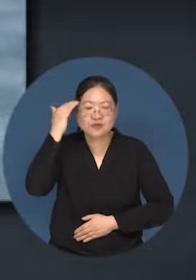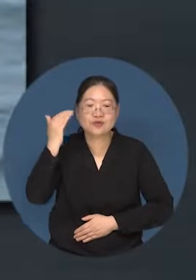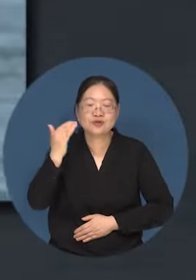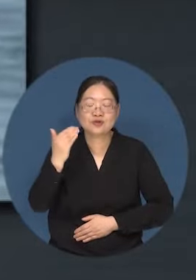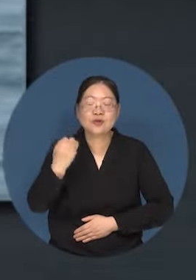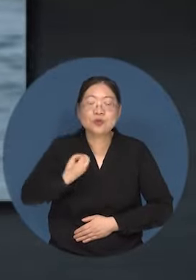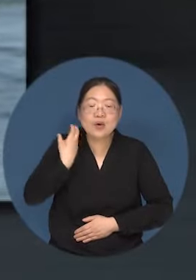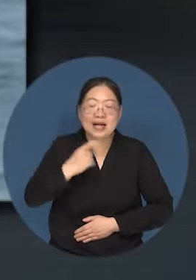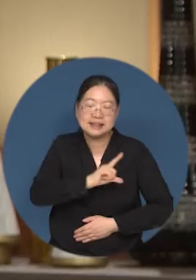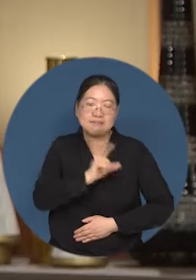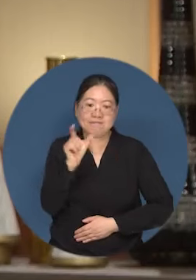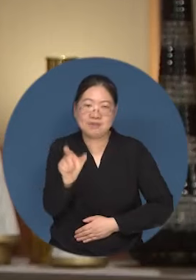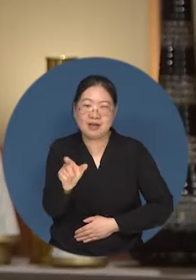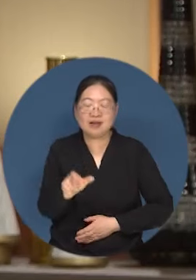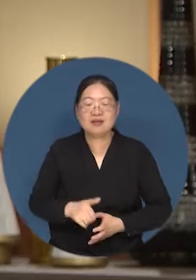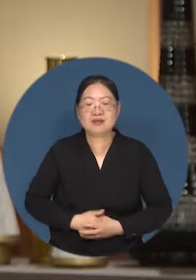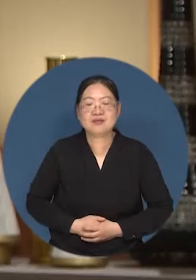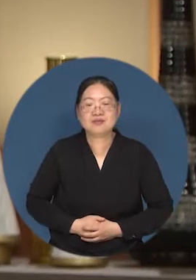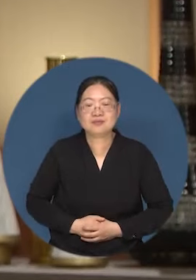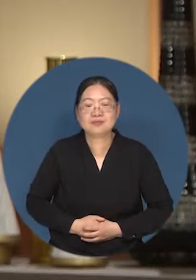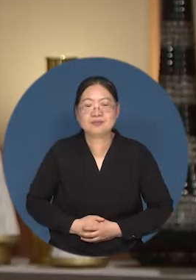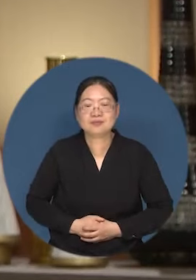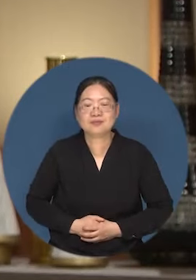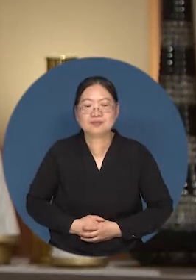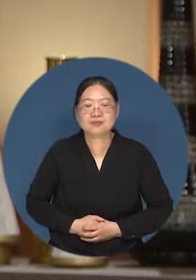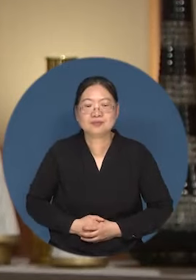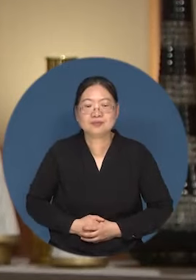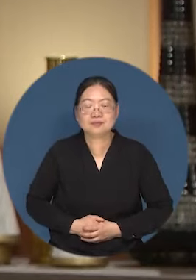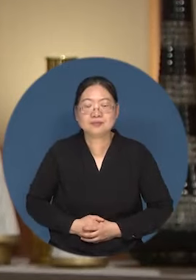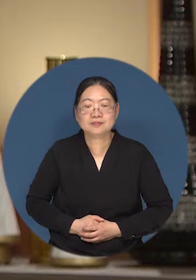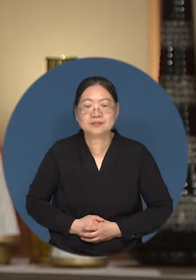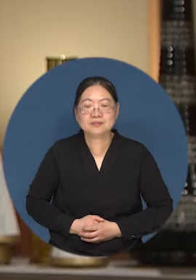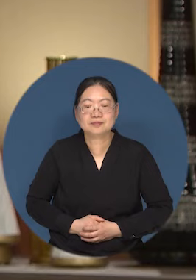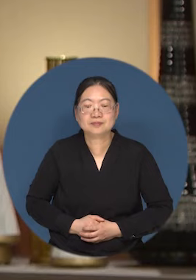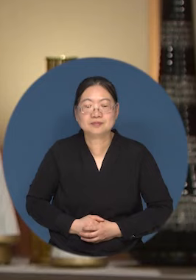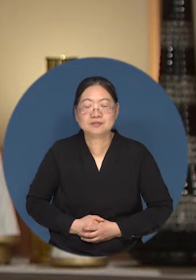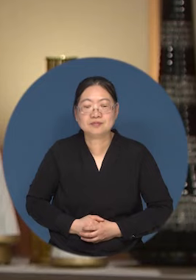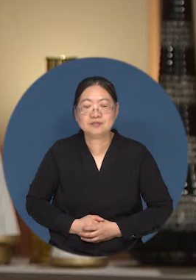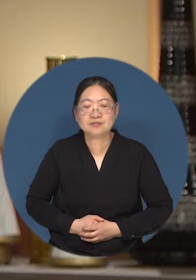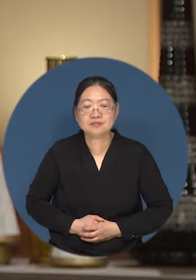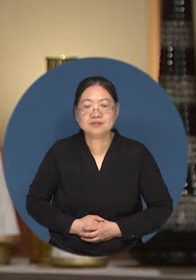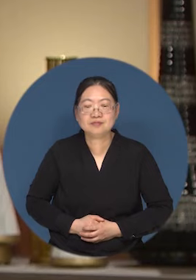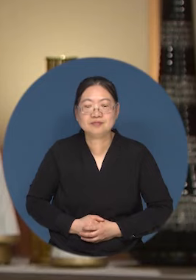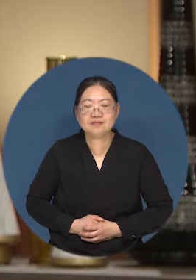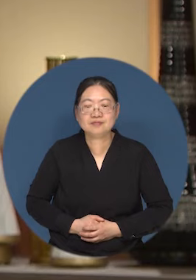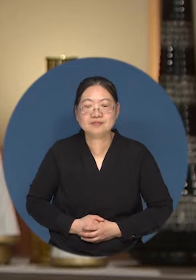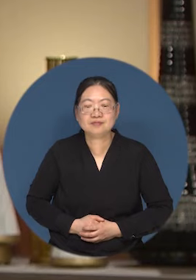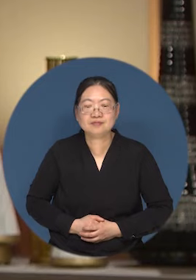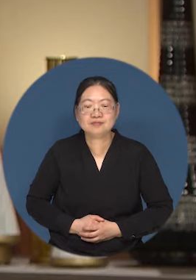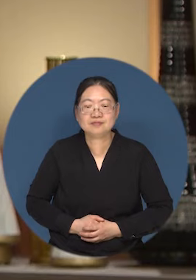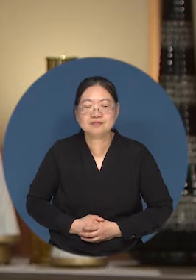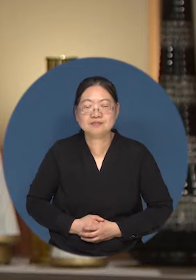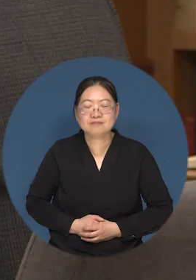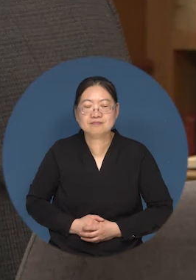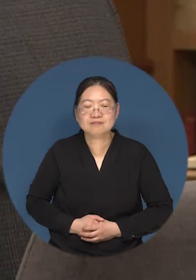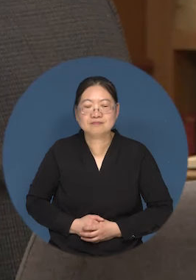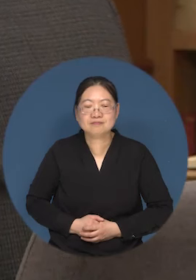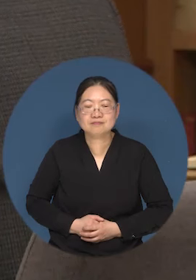개군이다라는 이름이 붙은 거죠. 네. 이제 그레이웨일 코리안 스탁이라고도 하고 이제 그레이웨일 코리안 그레이웨일이라고도 부르고요. 네,